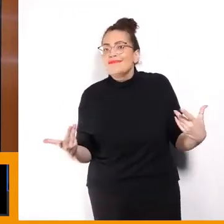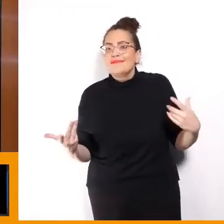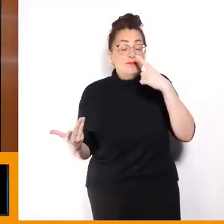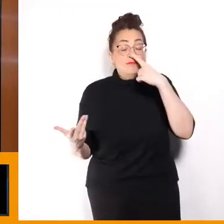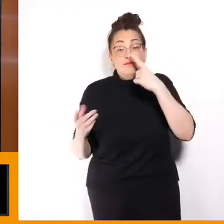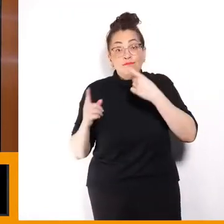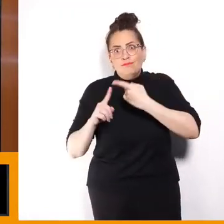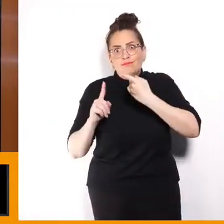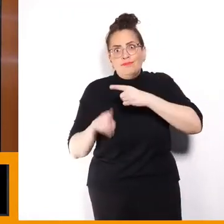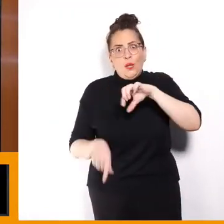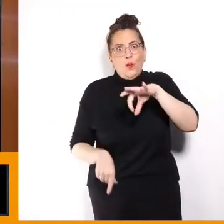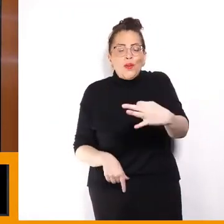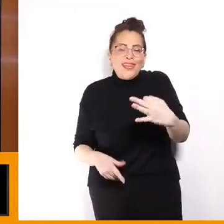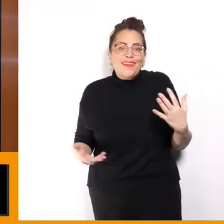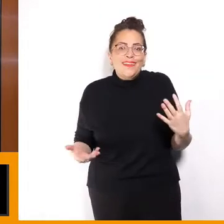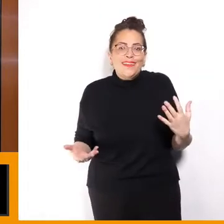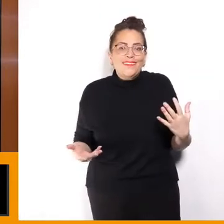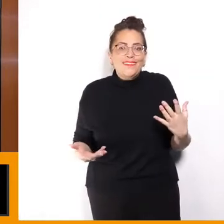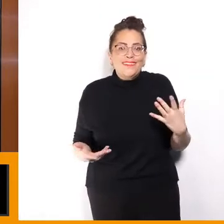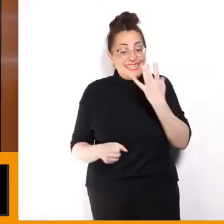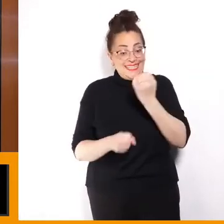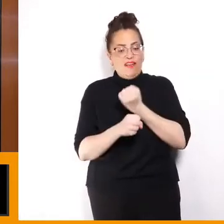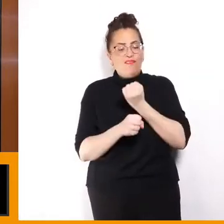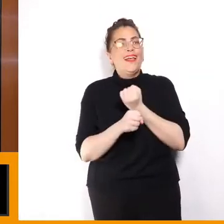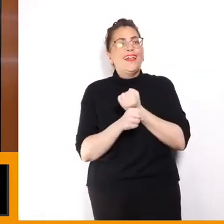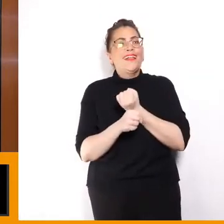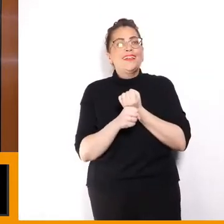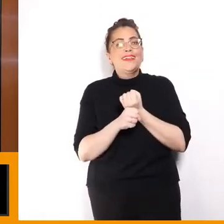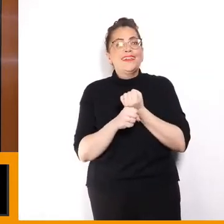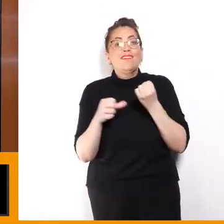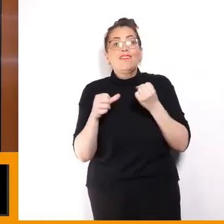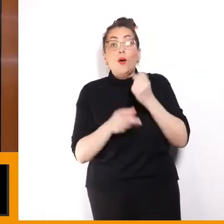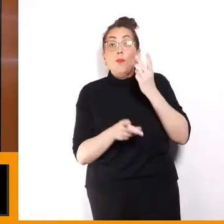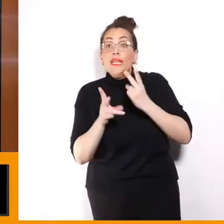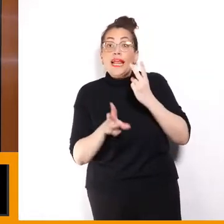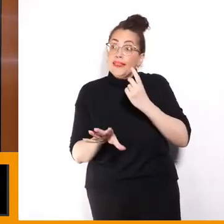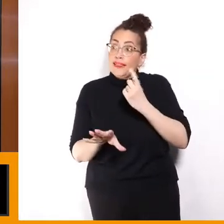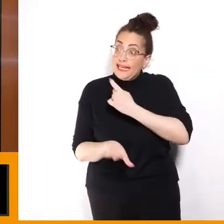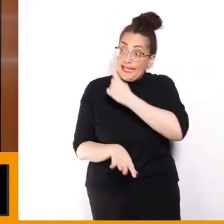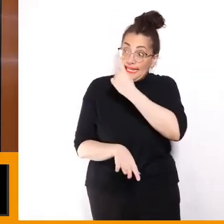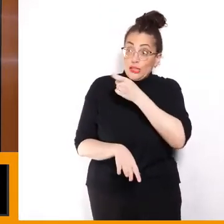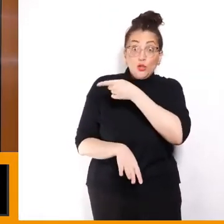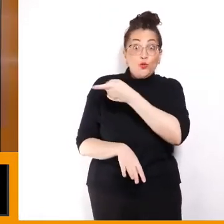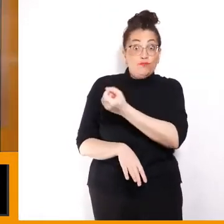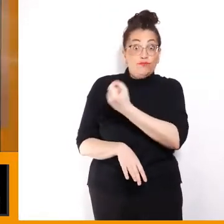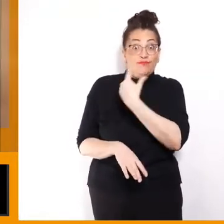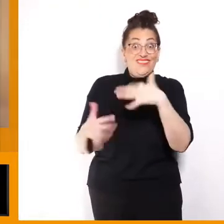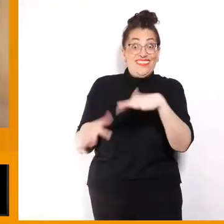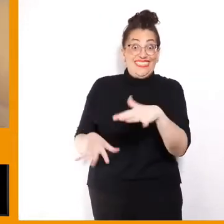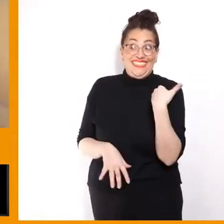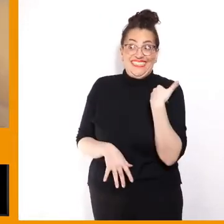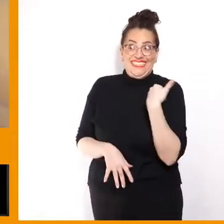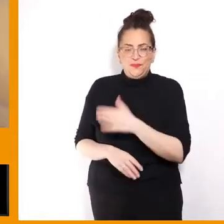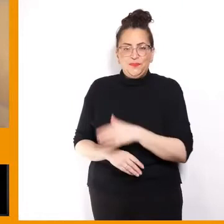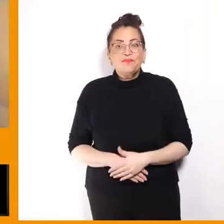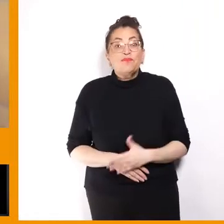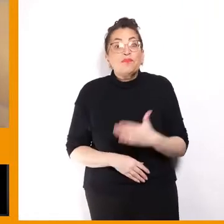d'aborder, c'est le sujet de l'emploi. Et pour l'aborder, je vous propose d'écouter une question qui nous a été envoyée.